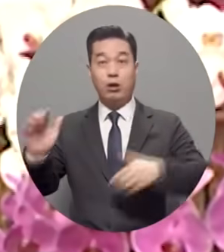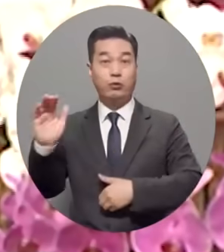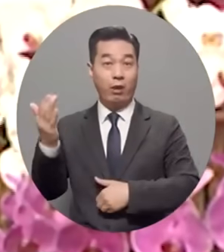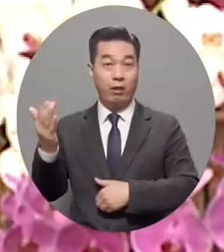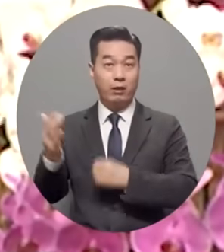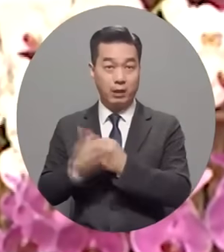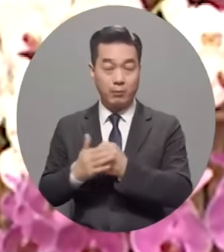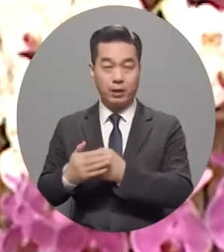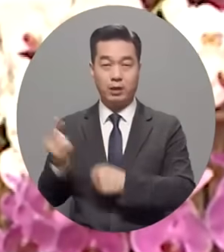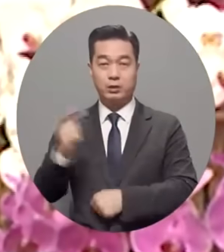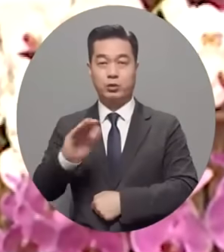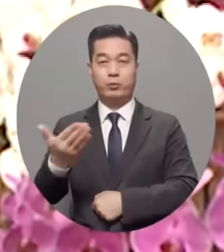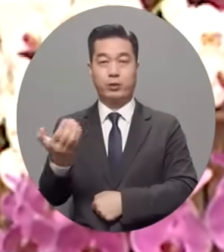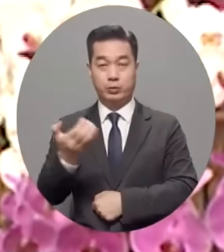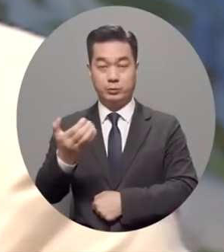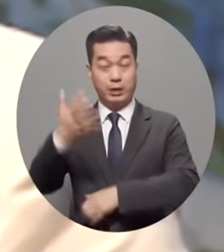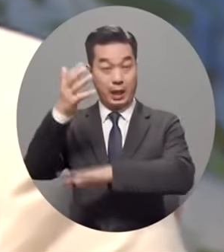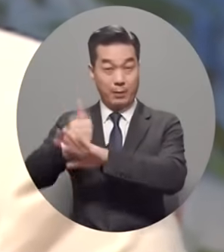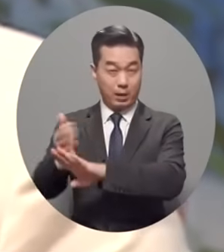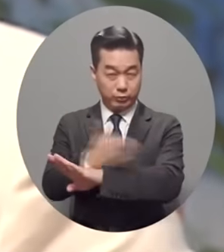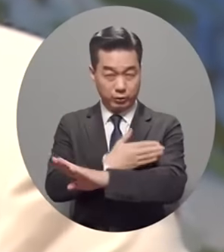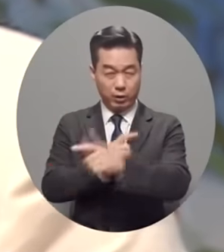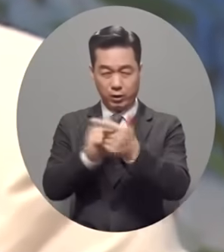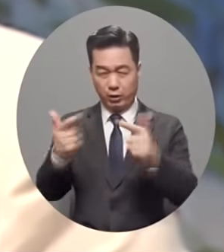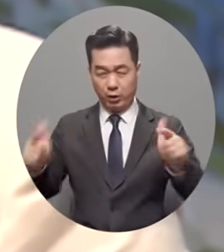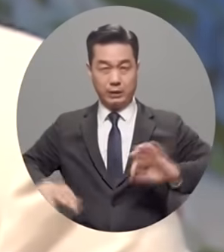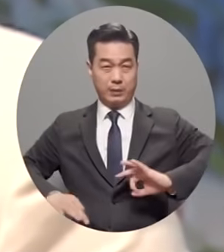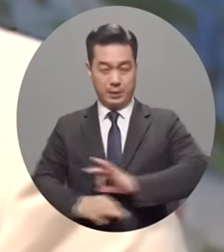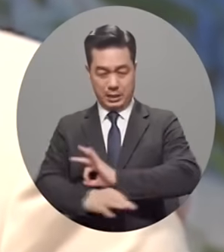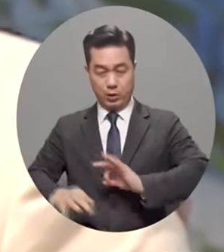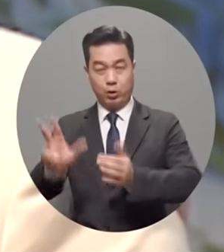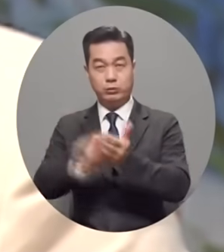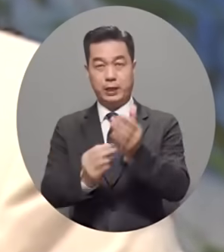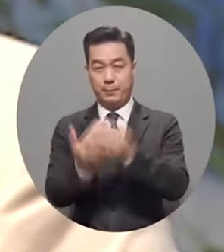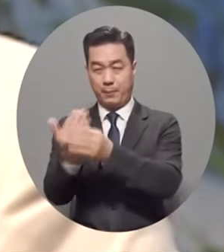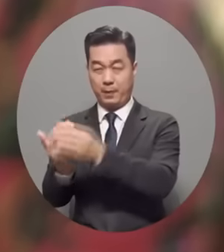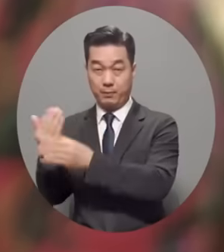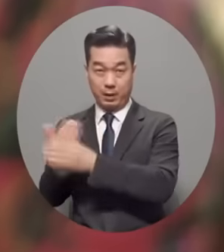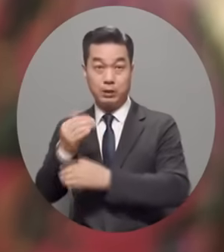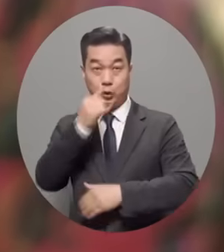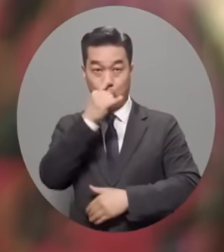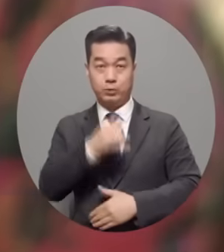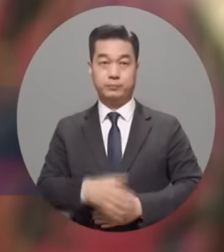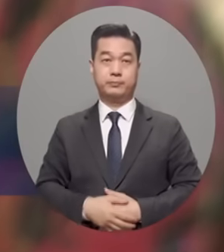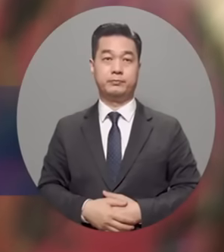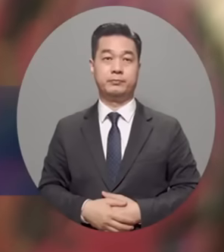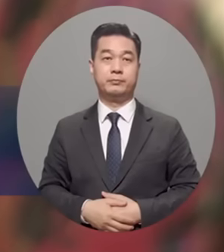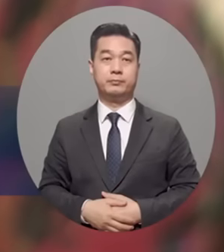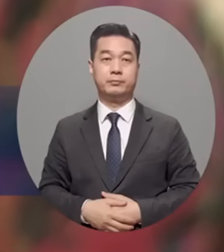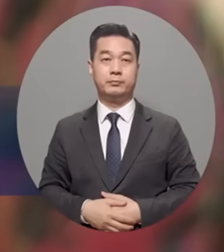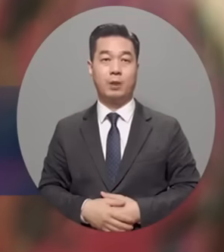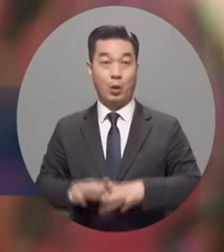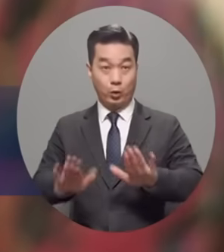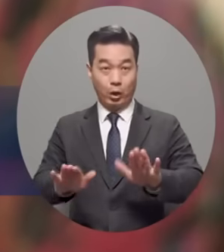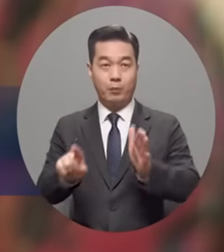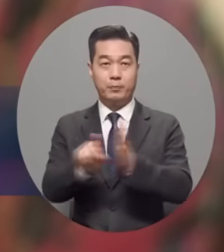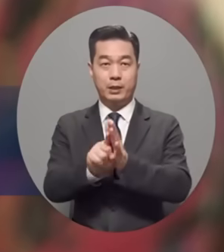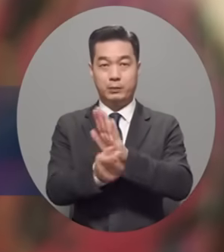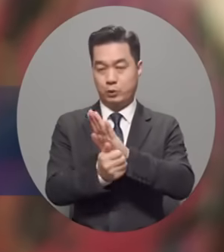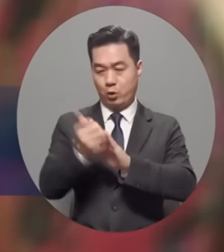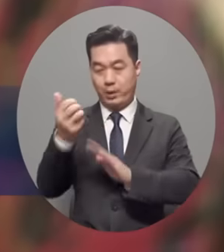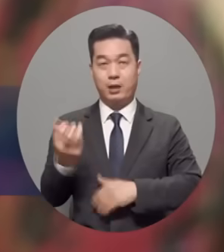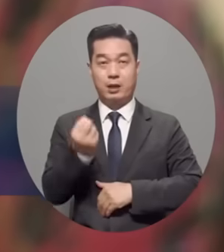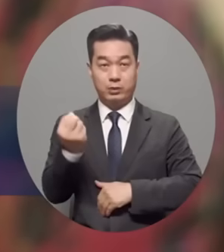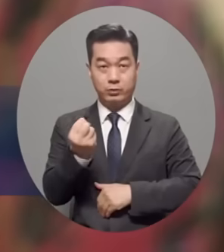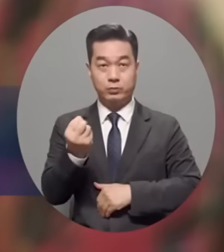지난 90년대 말부터 각종 비위 의혹이 세간에 드러나기 시작했습니다. 오늘도 믿음과 사망을